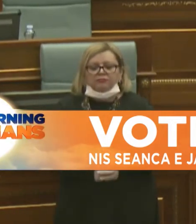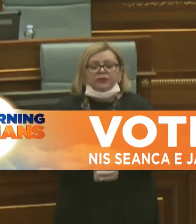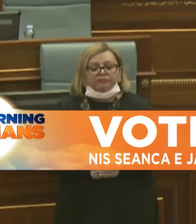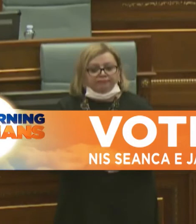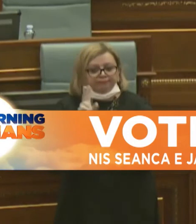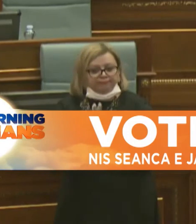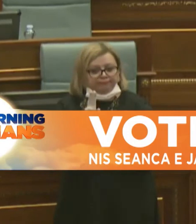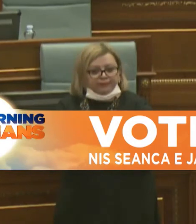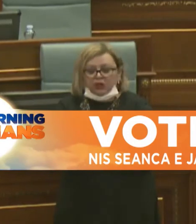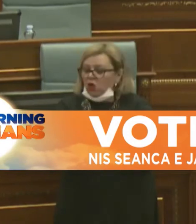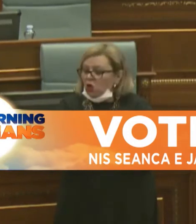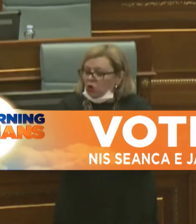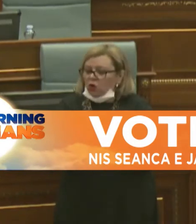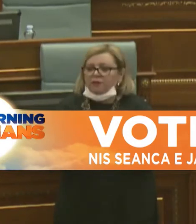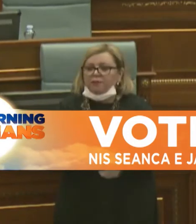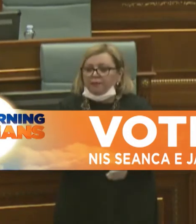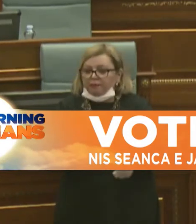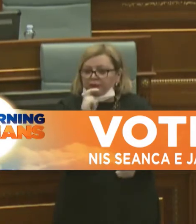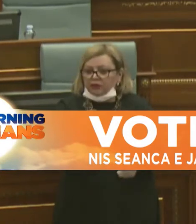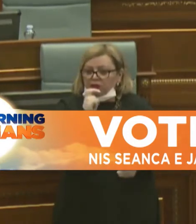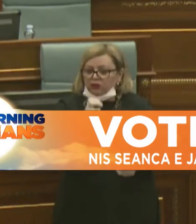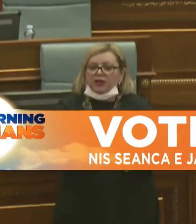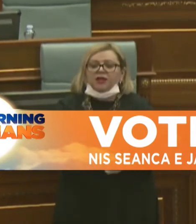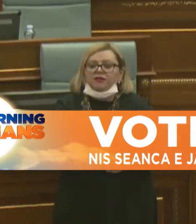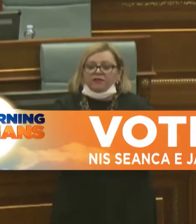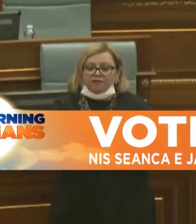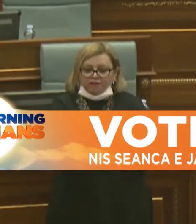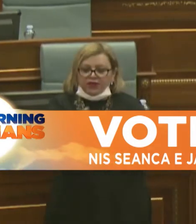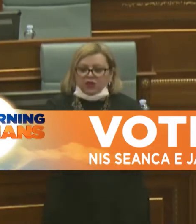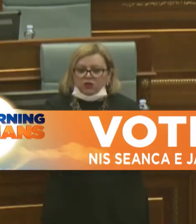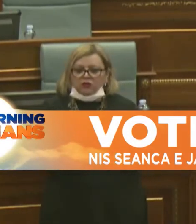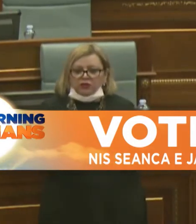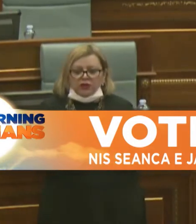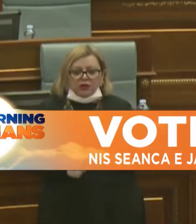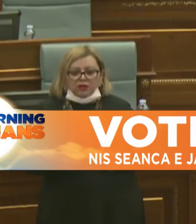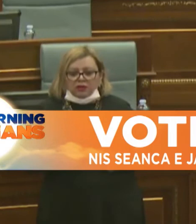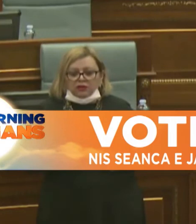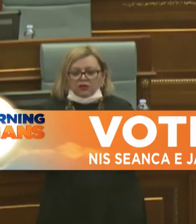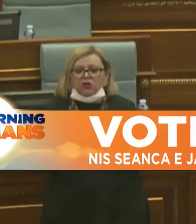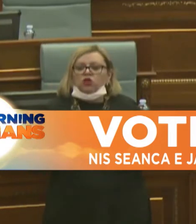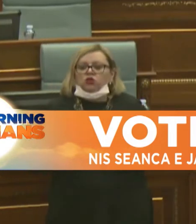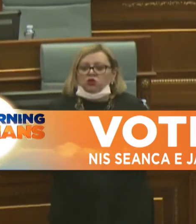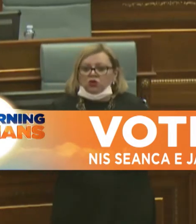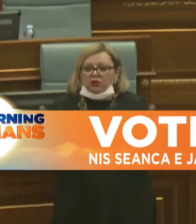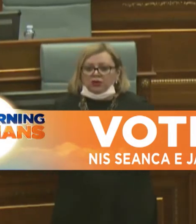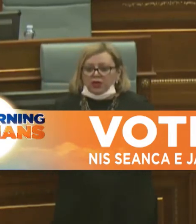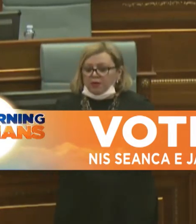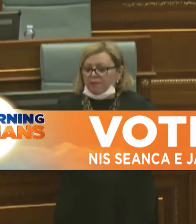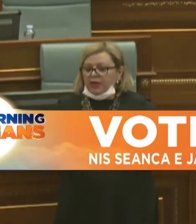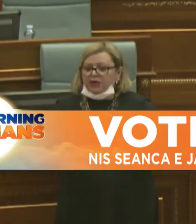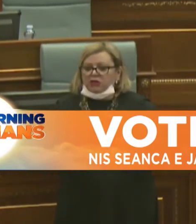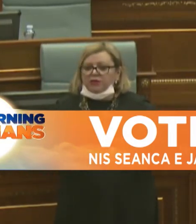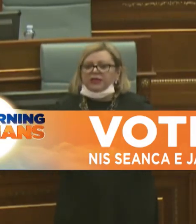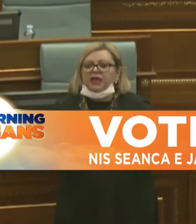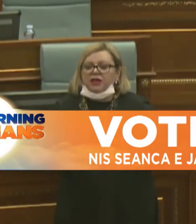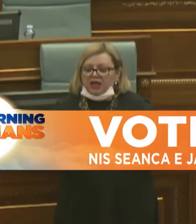në kohën e duhur në përgjigje të shenjave të kthimit të virusit, duke përfshirë format e izolimit shoqëror, menaxhimi të